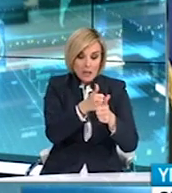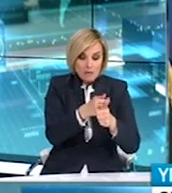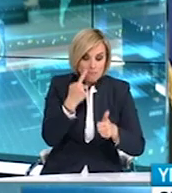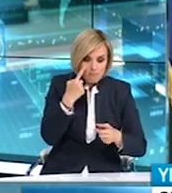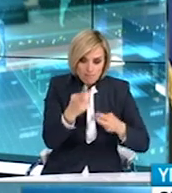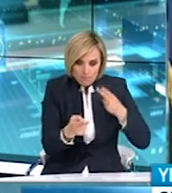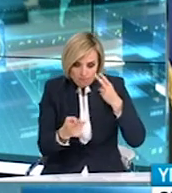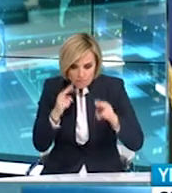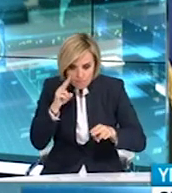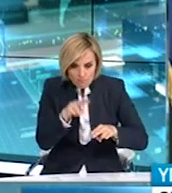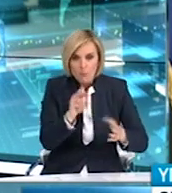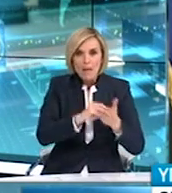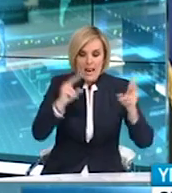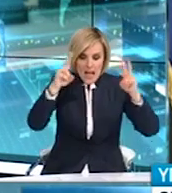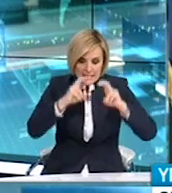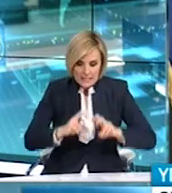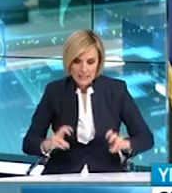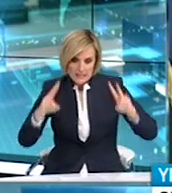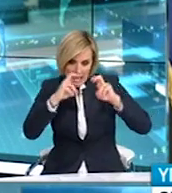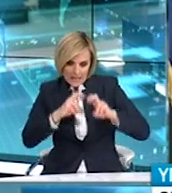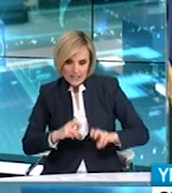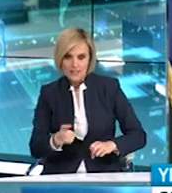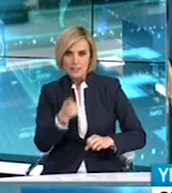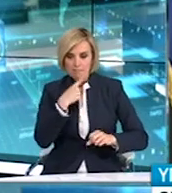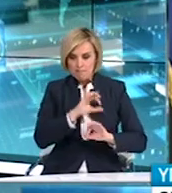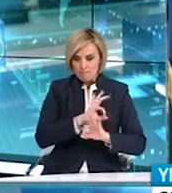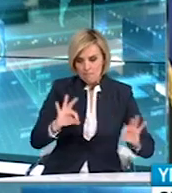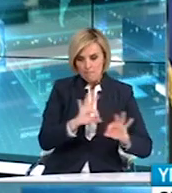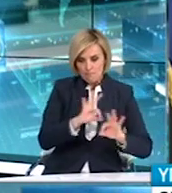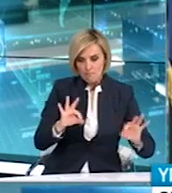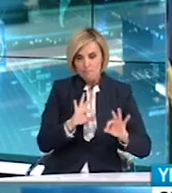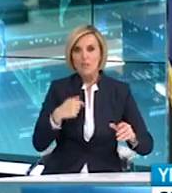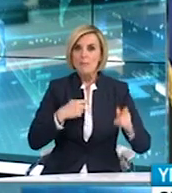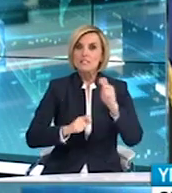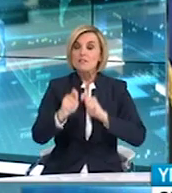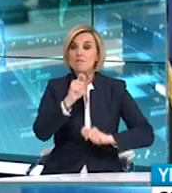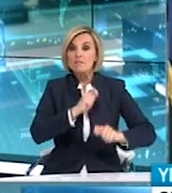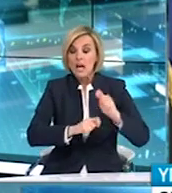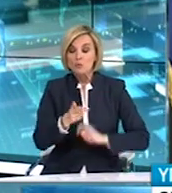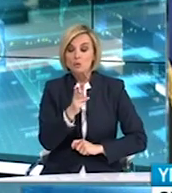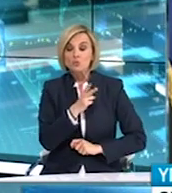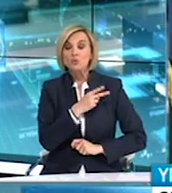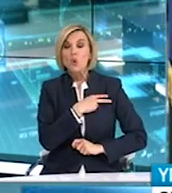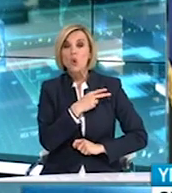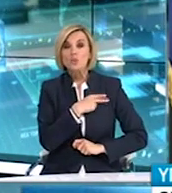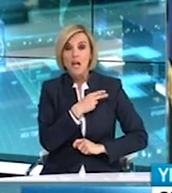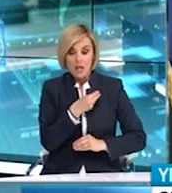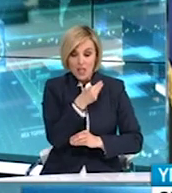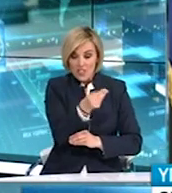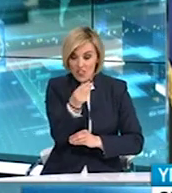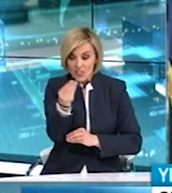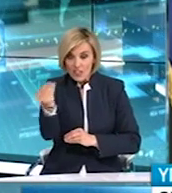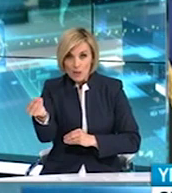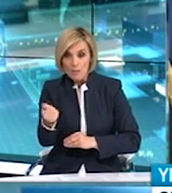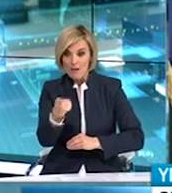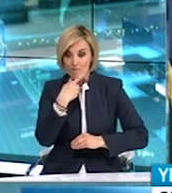εξετάστηκαν σήμερα και τα κριτήρια κάτω από τα οποία μπορεί να δοθεί και δημιουργείται η πλατφόρμα για να μπορεί να δοθεί και σε άτομα που το έχουν ανάγκη και